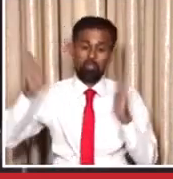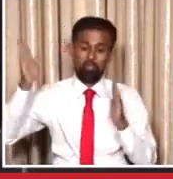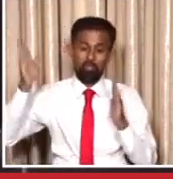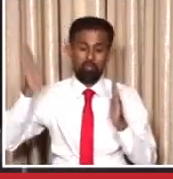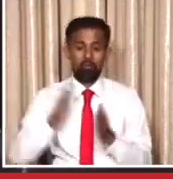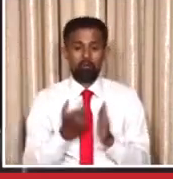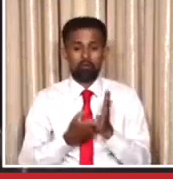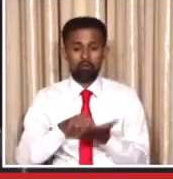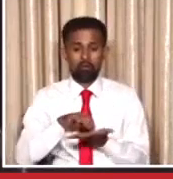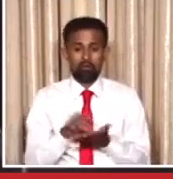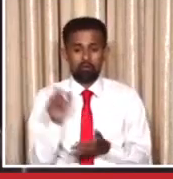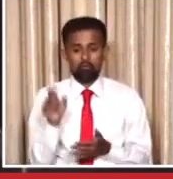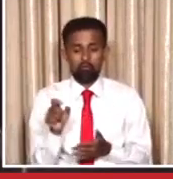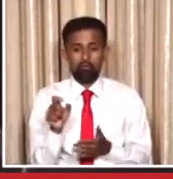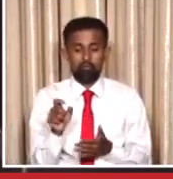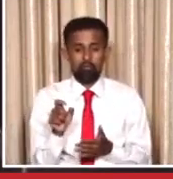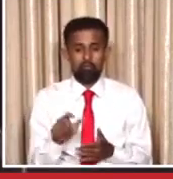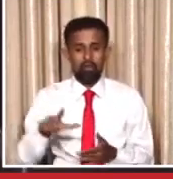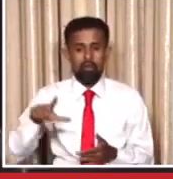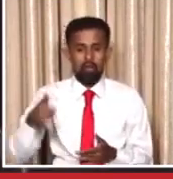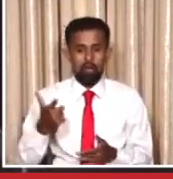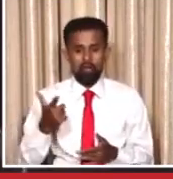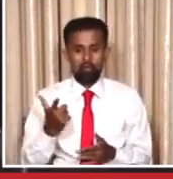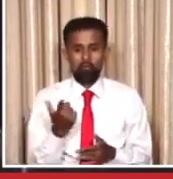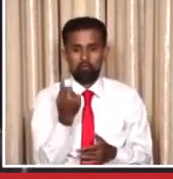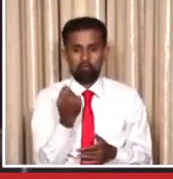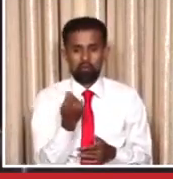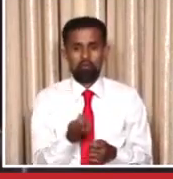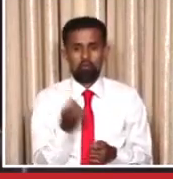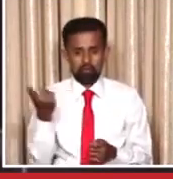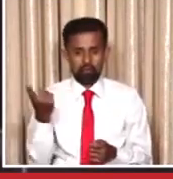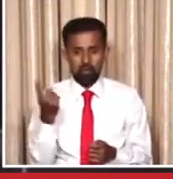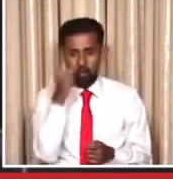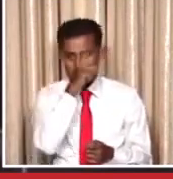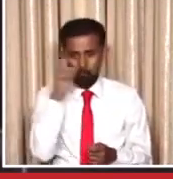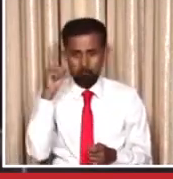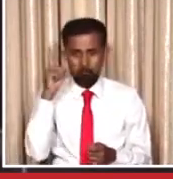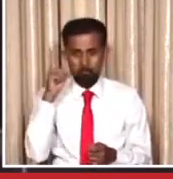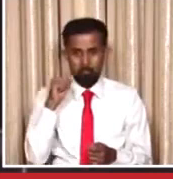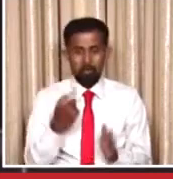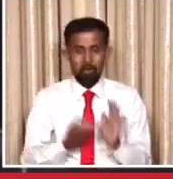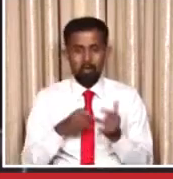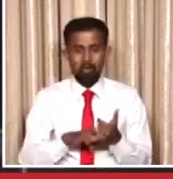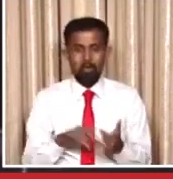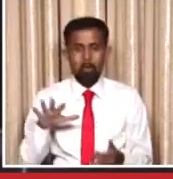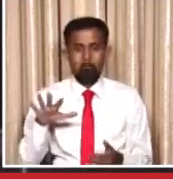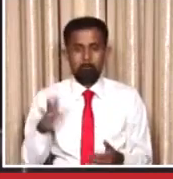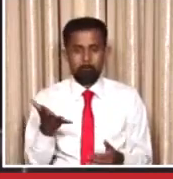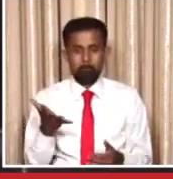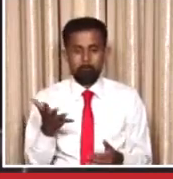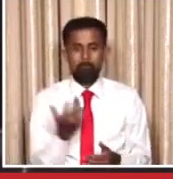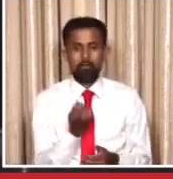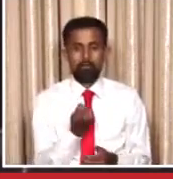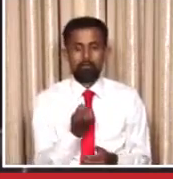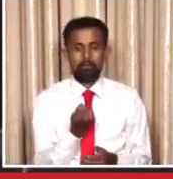ரெஜிஸ்டருக்காக 700 ரூபாய் மட்டுமே வழங்குகிறார்கள். மாதத்துக்கு 500 ரூபாய் அளவிலே தான் ஸ்டேஷனரிக்காக இந்த